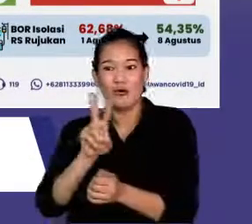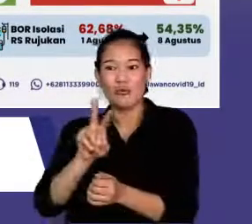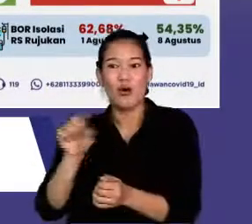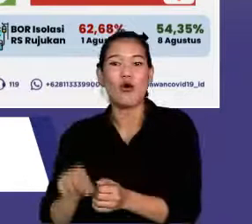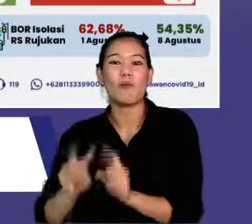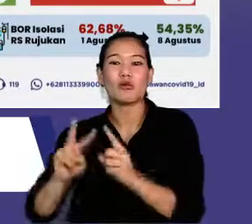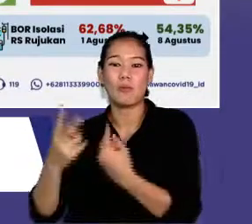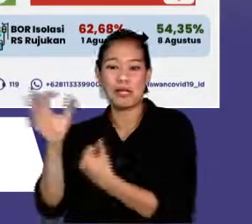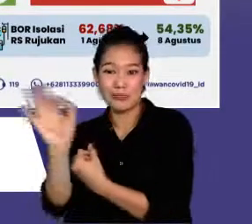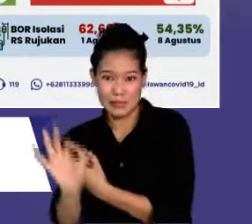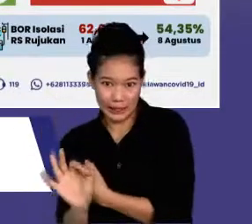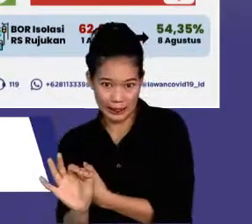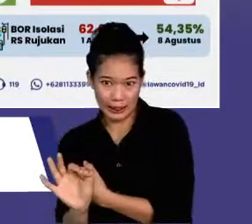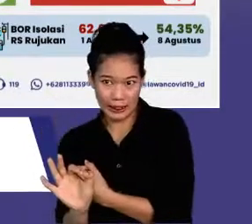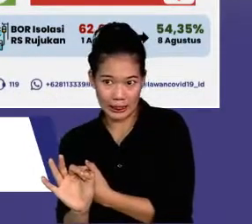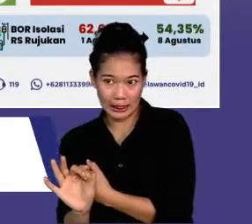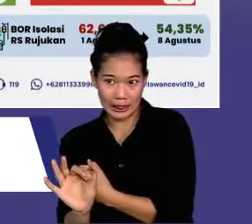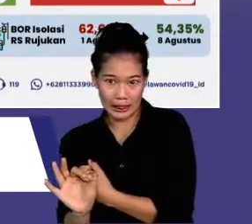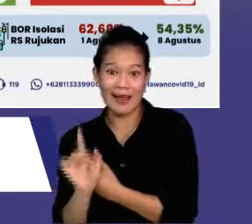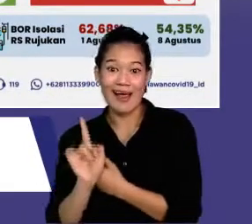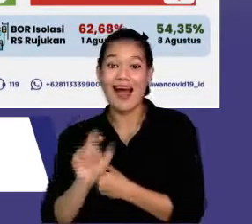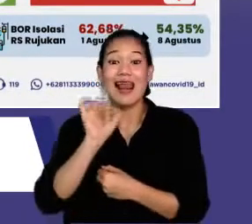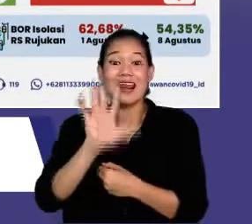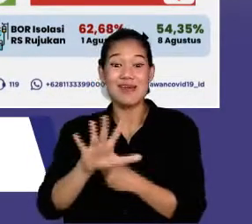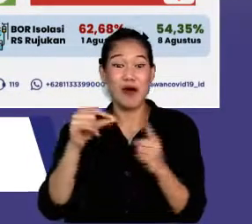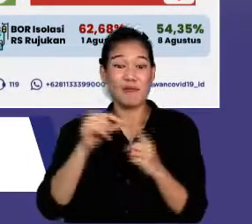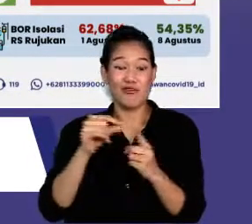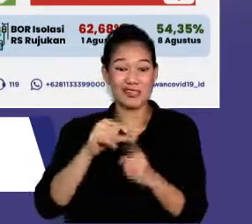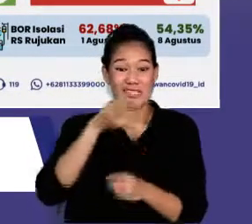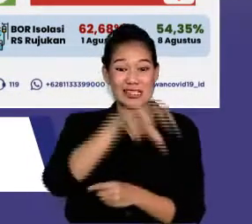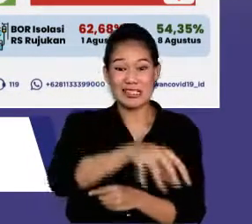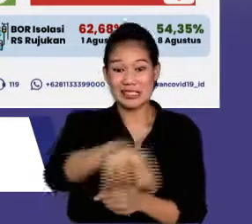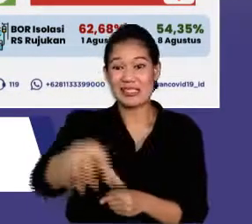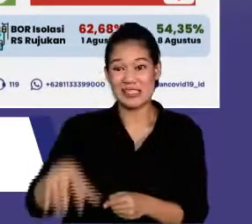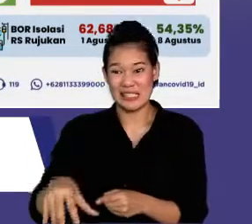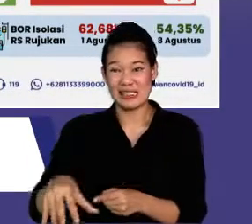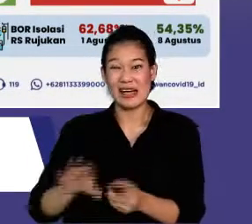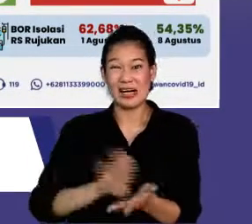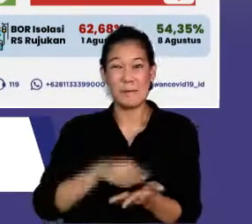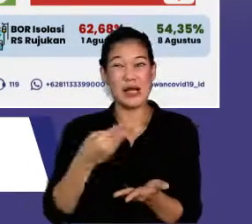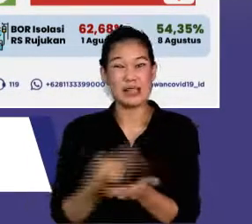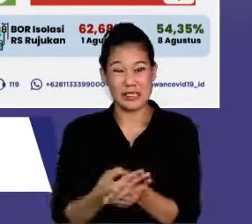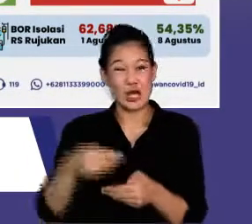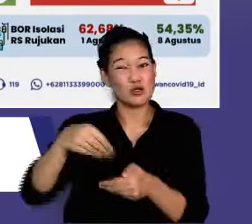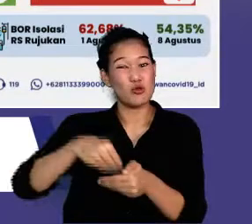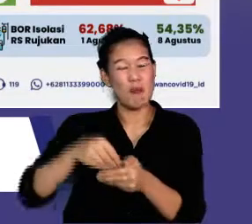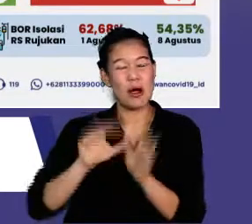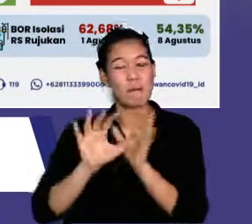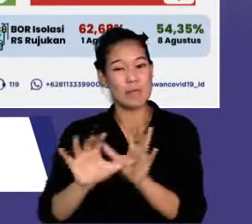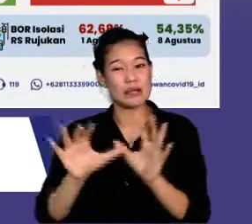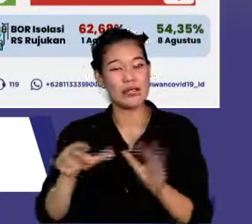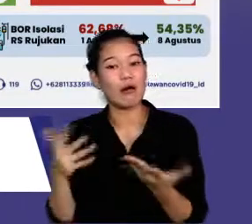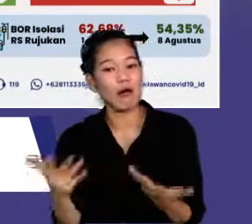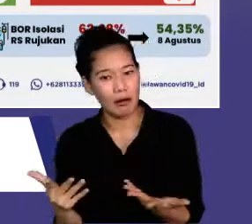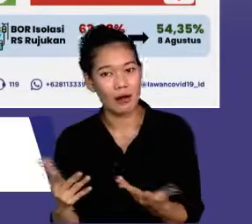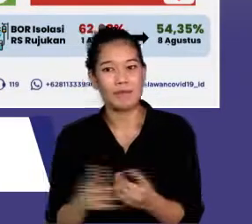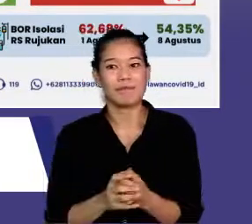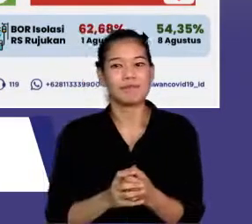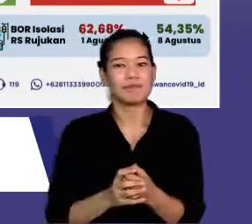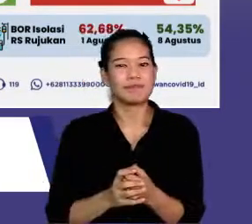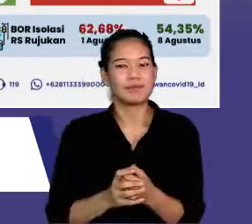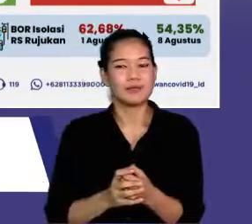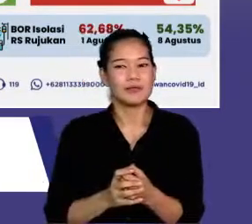2,2 belas persen lima provinsi yang menyumbangkan kenaikan kematian mingguan tertinggi adalah